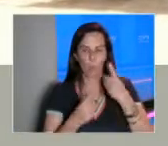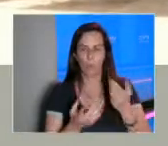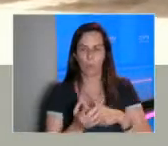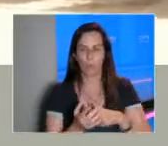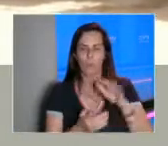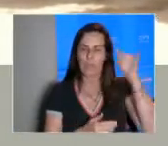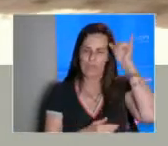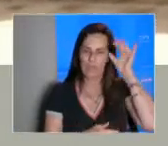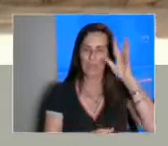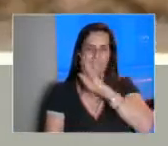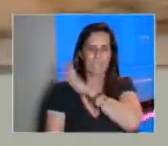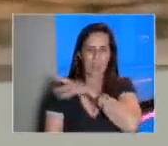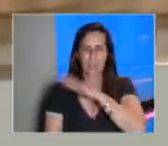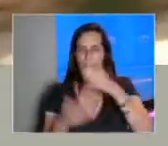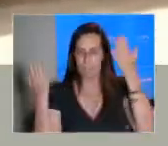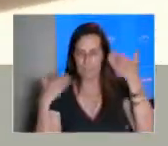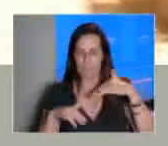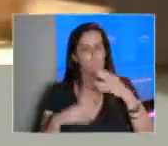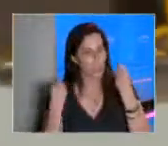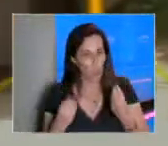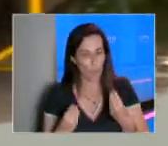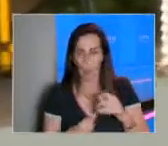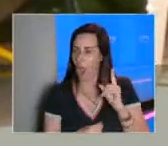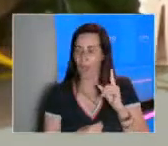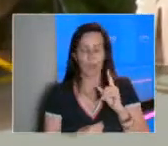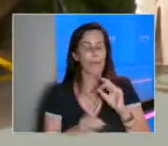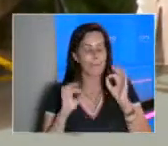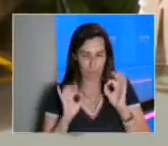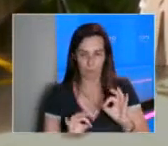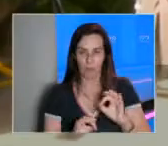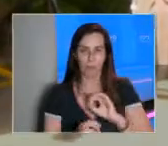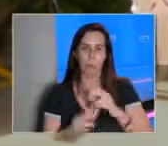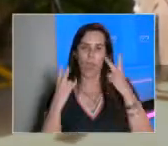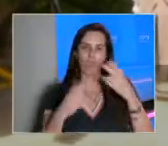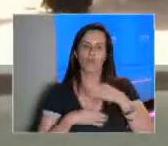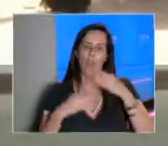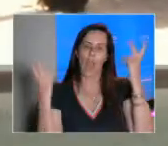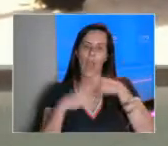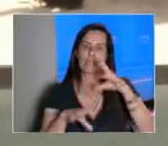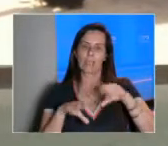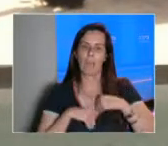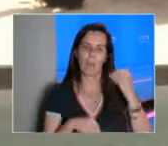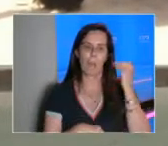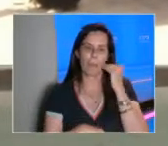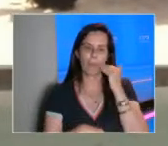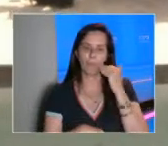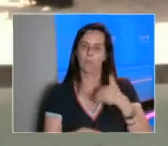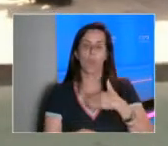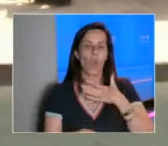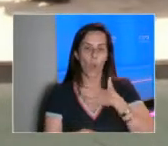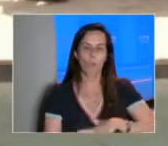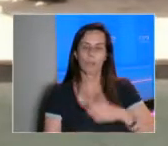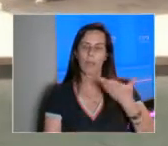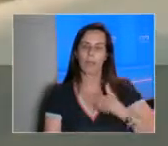מדבר ירדנים, פלסטינים, מצרים וכולי, טוב, אבל באמת חשובה לנו הסכמה עם האמריקאים, ואנחנו רוצים